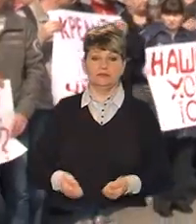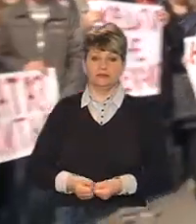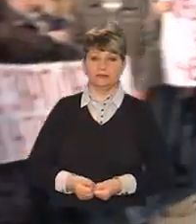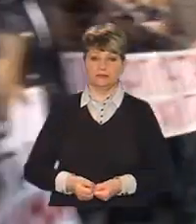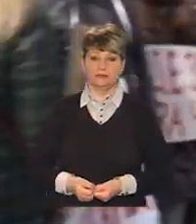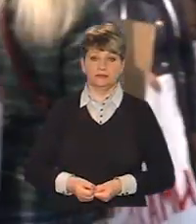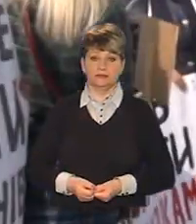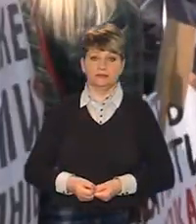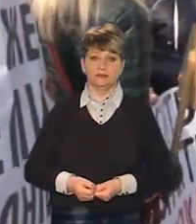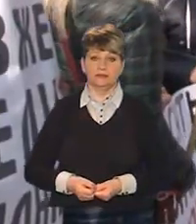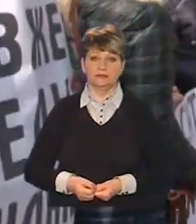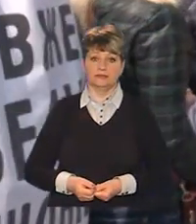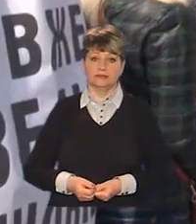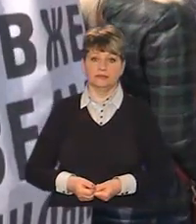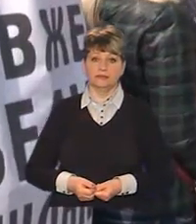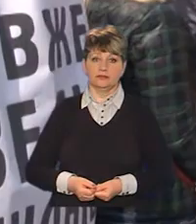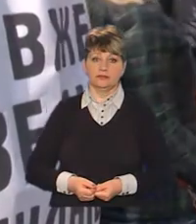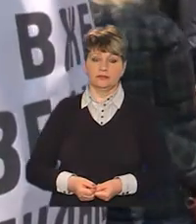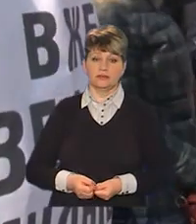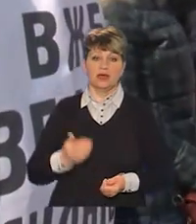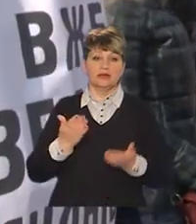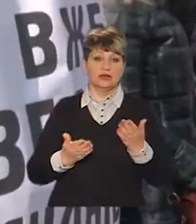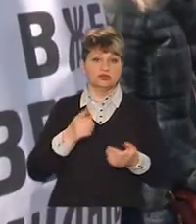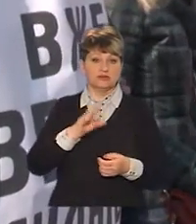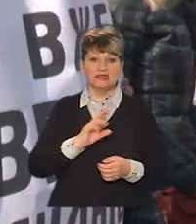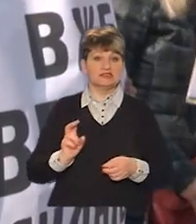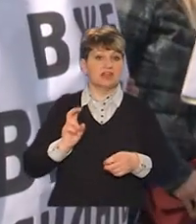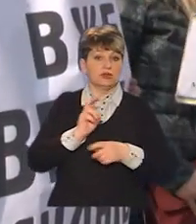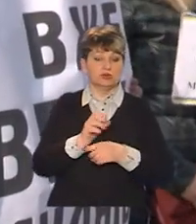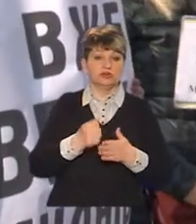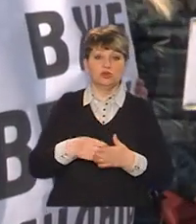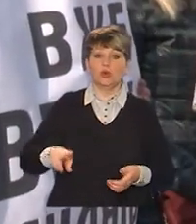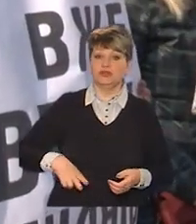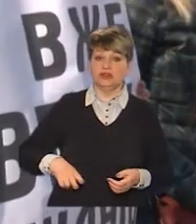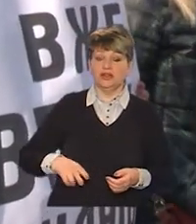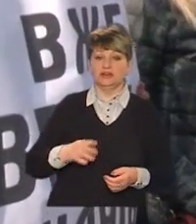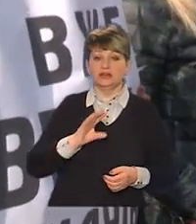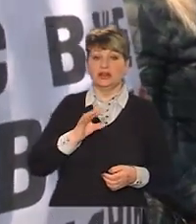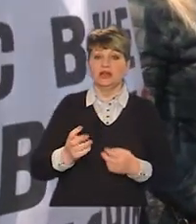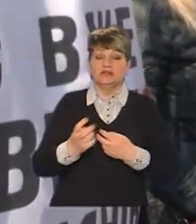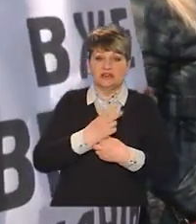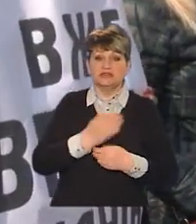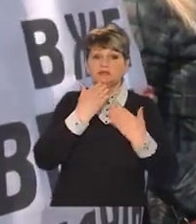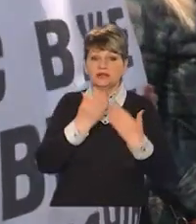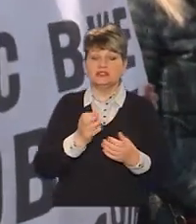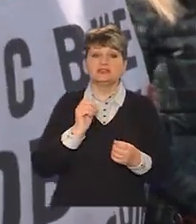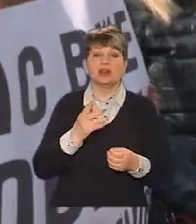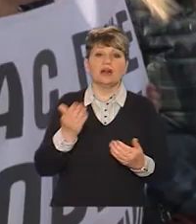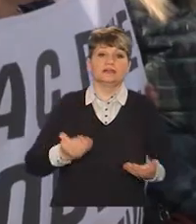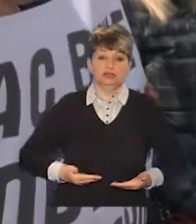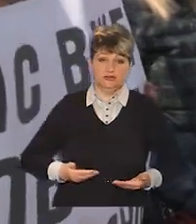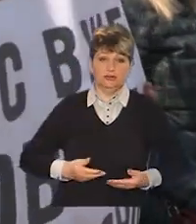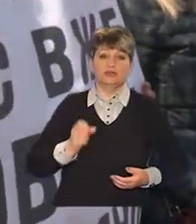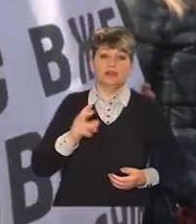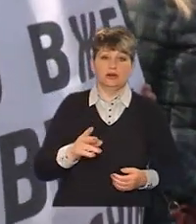зробите рейдерську прогулку і не зайдете до директора, не спитайте, як ваші справи, як живуть ваші люди? Чого ви так робите?